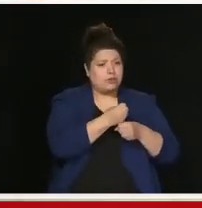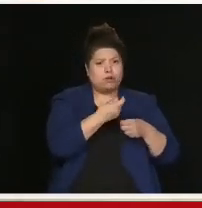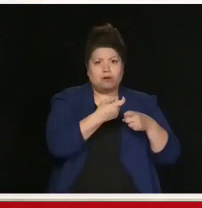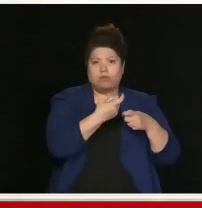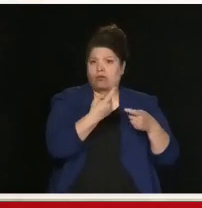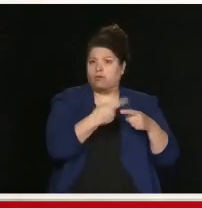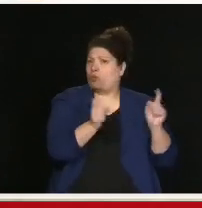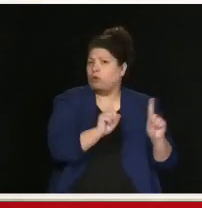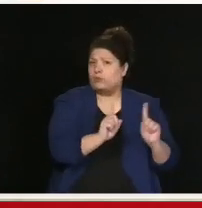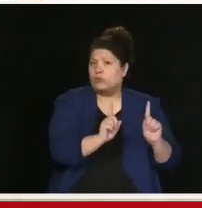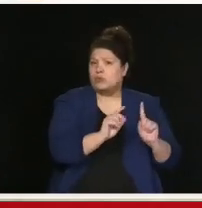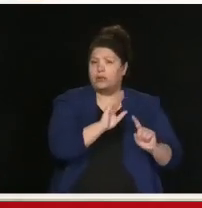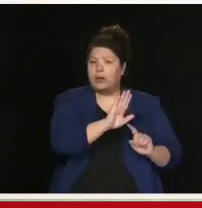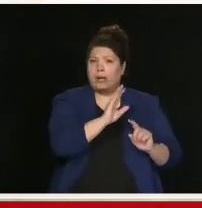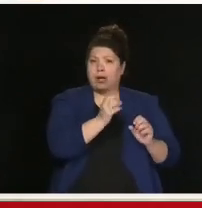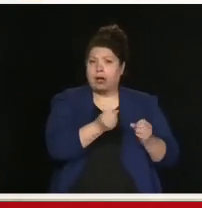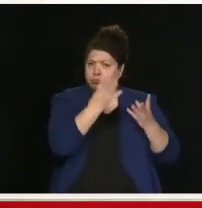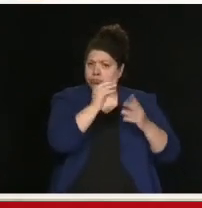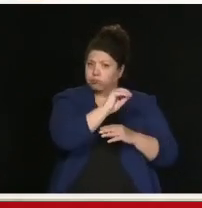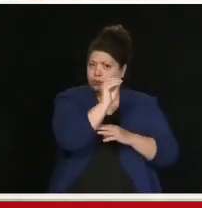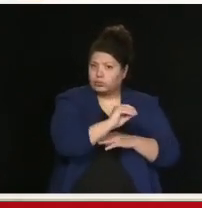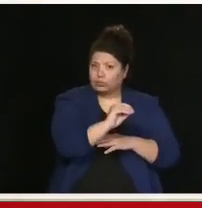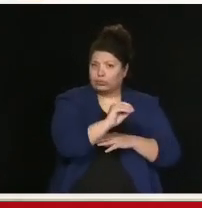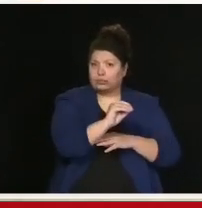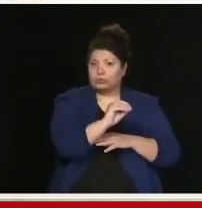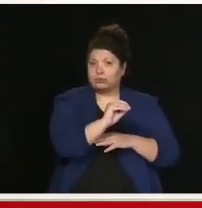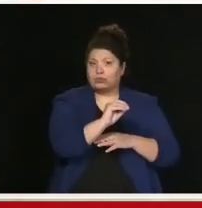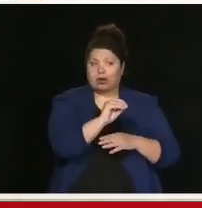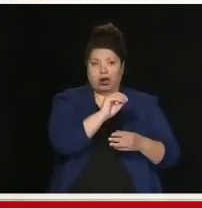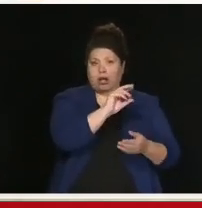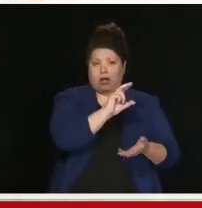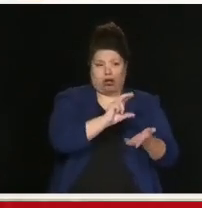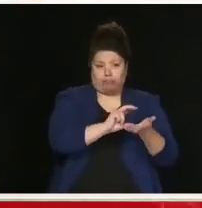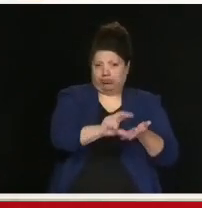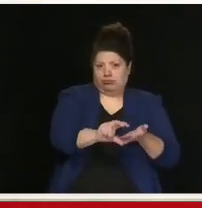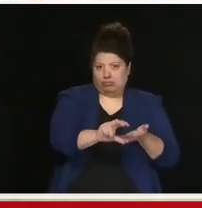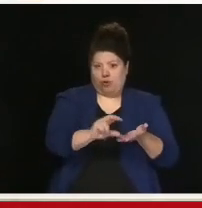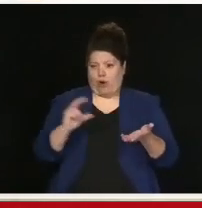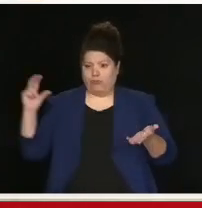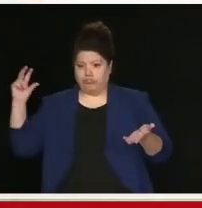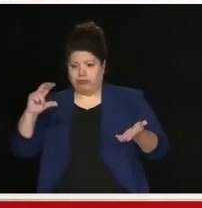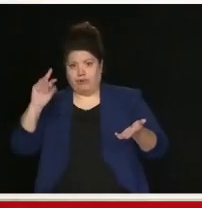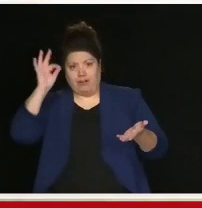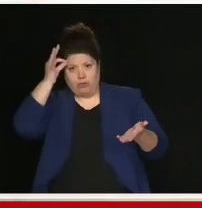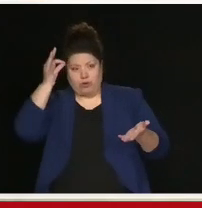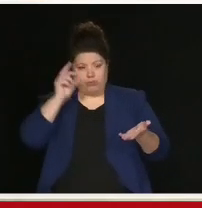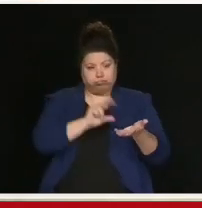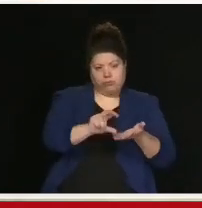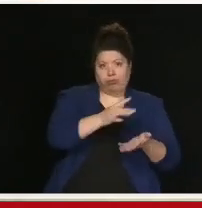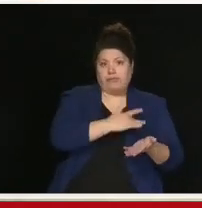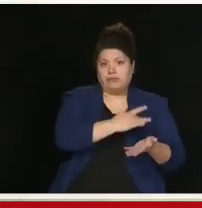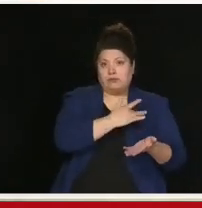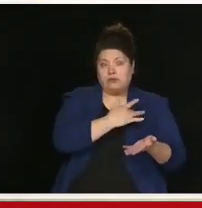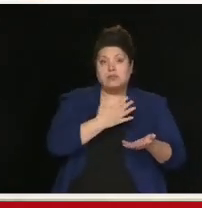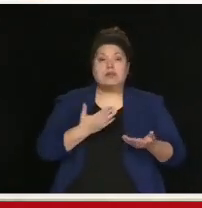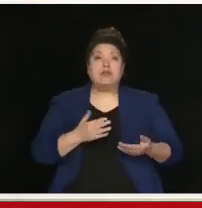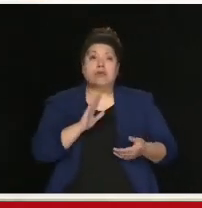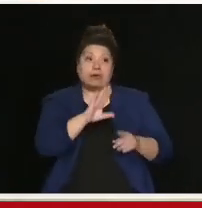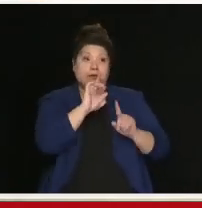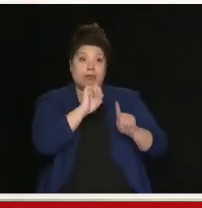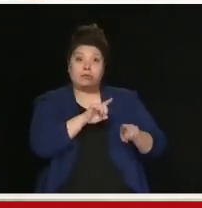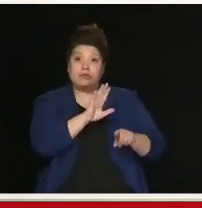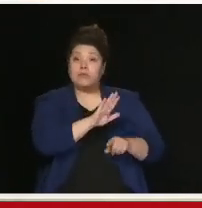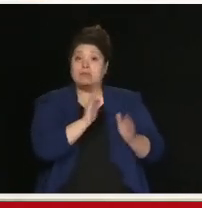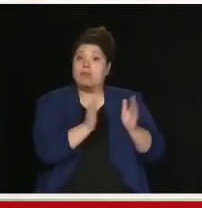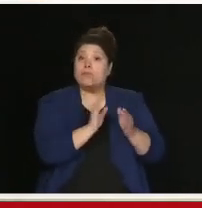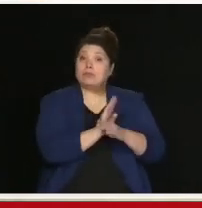concrètement? Pour les petites entreprises qui ont 50 000 $ de loyer par mois ou moins, qui